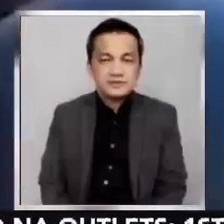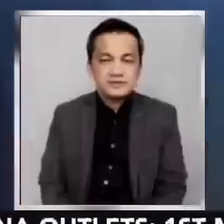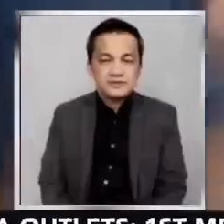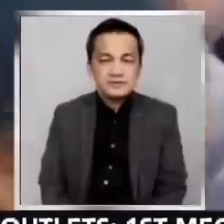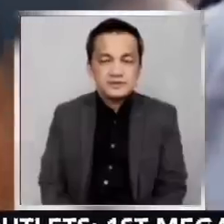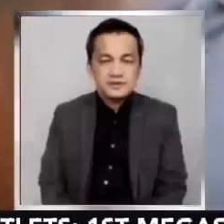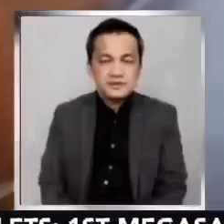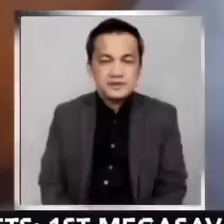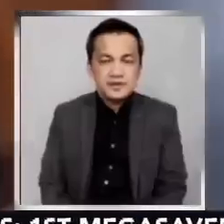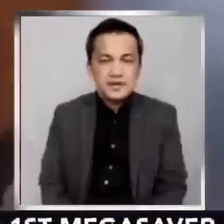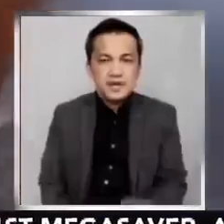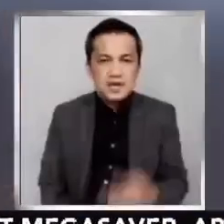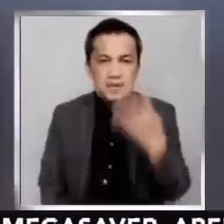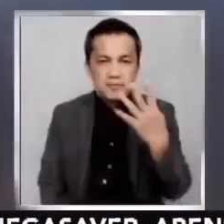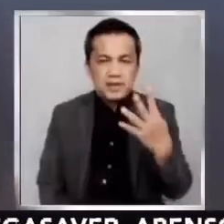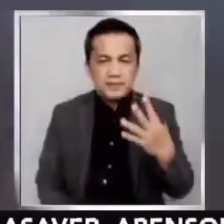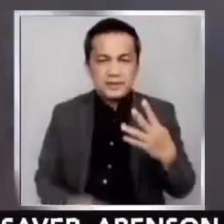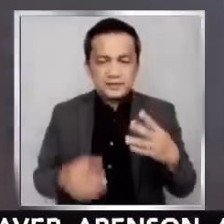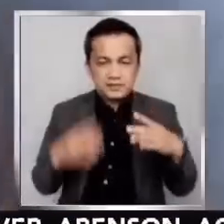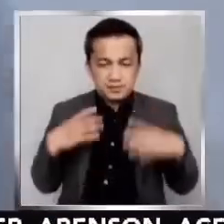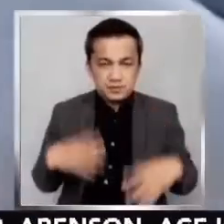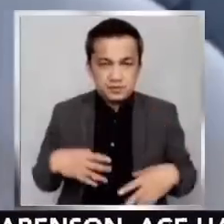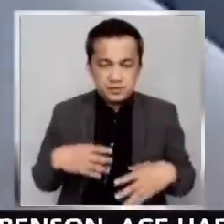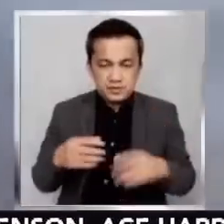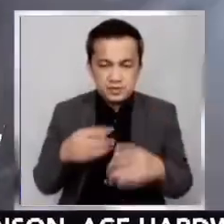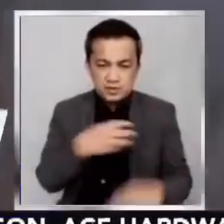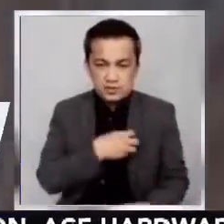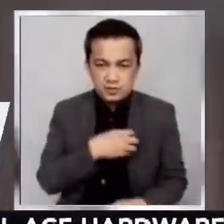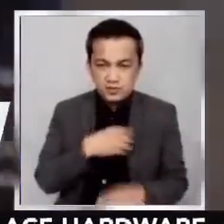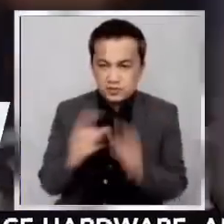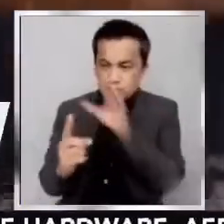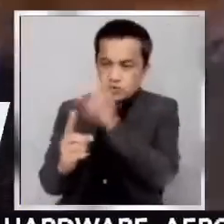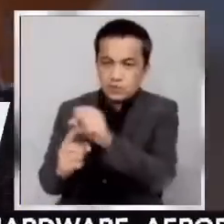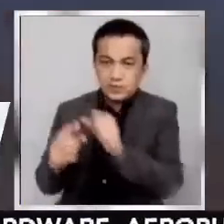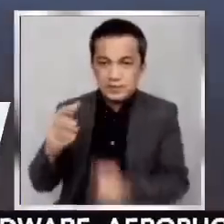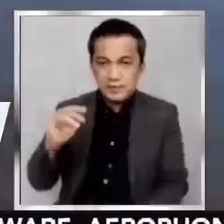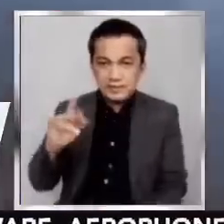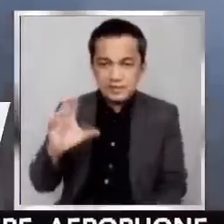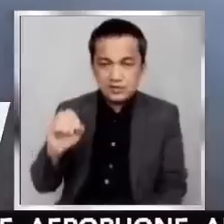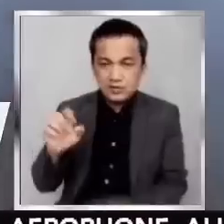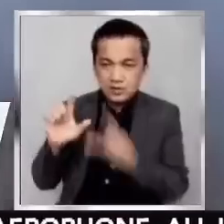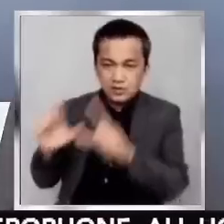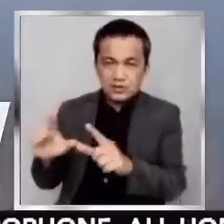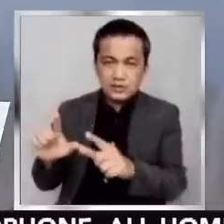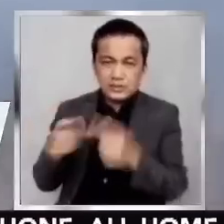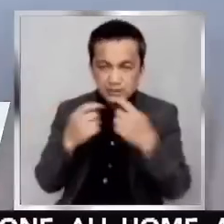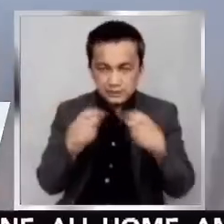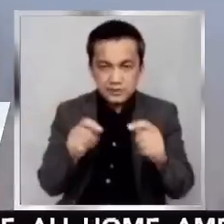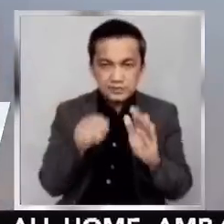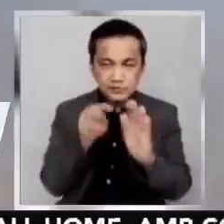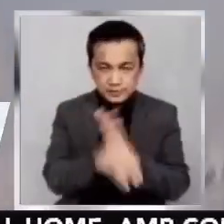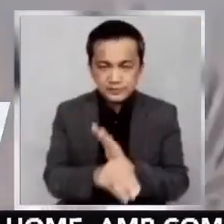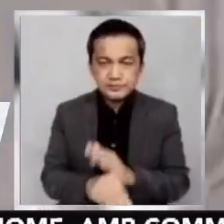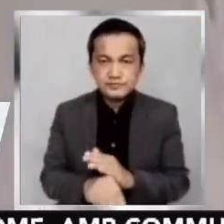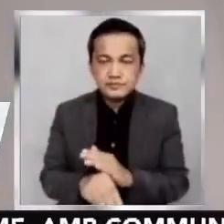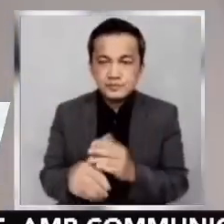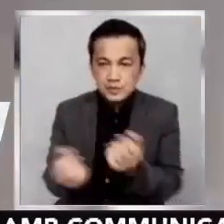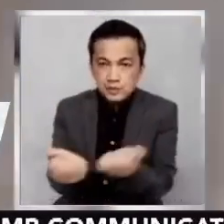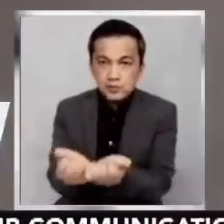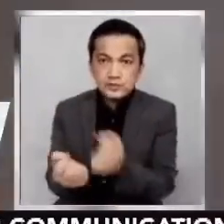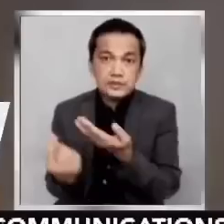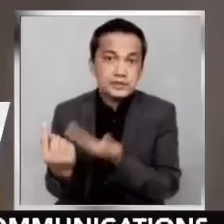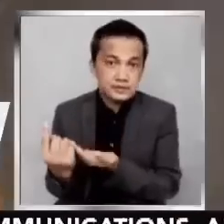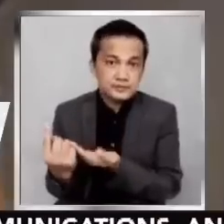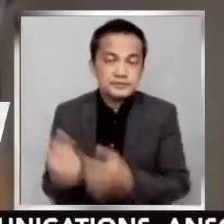Apat na nakasibilyang pulis ang dumakip kay Marcelo Boscosa, wanted sa kasong attempted murder, nang mapusasa na.